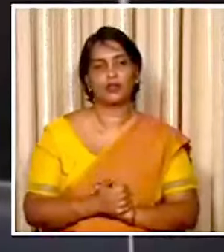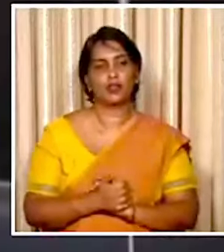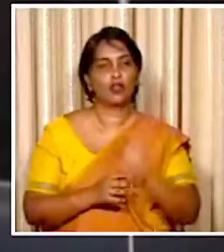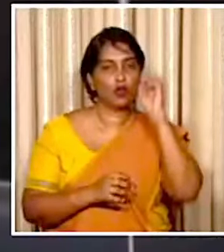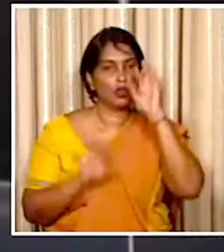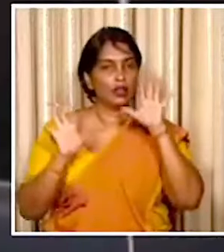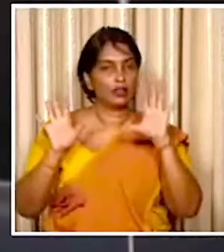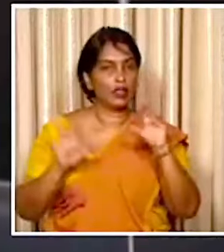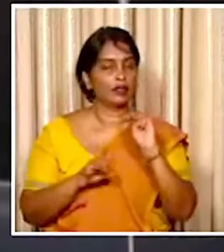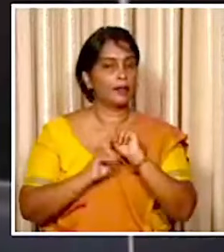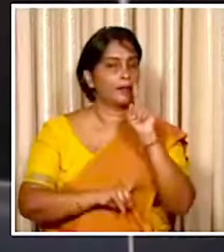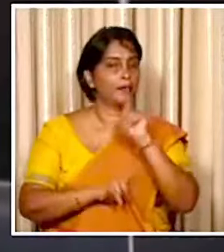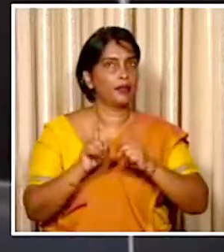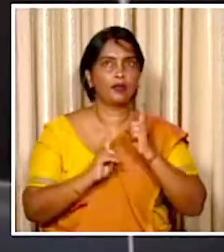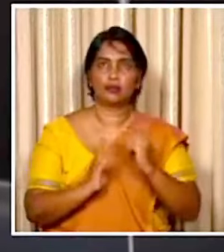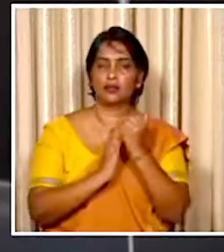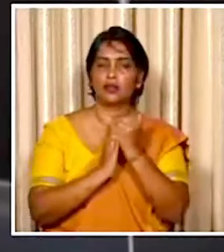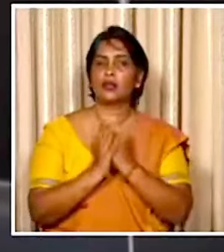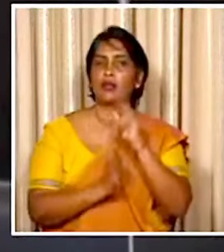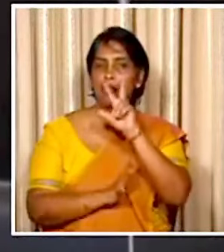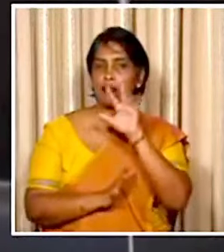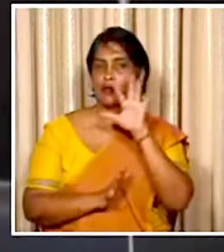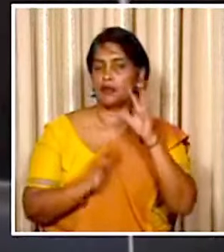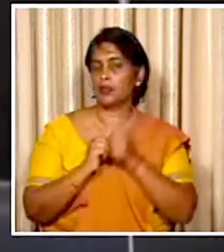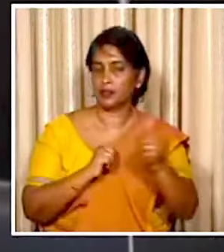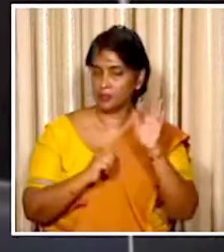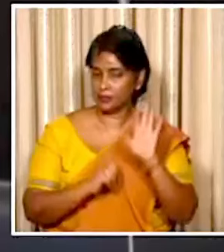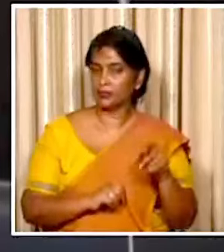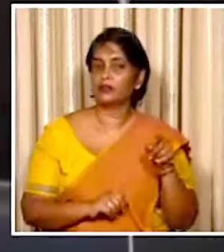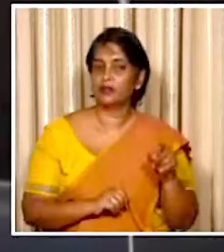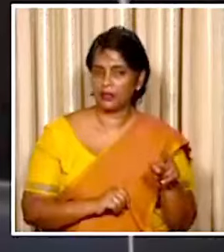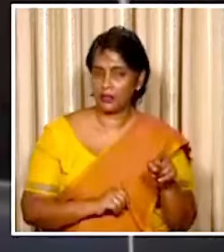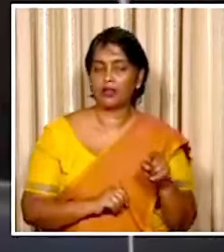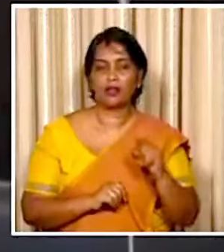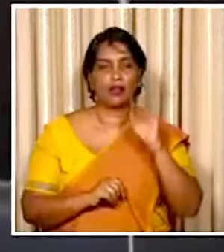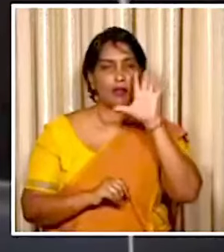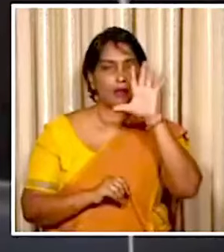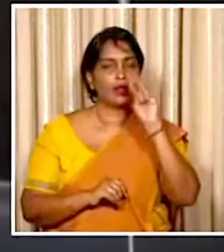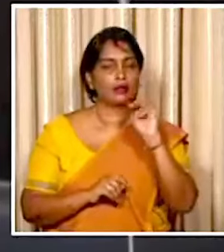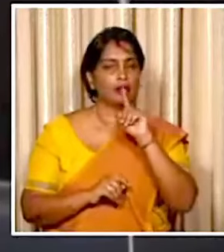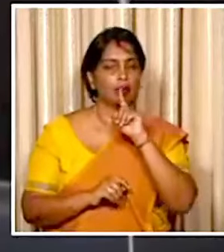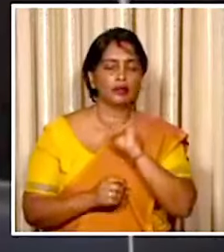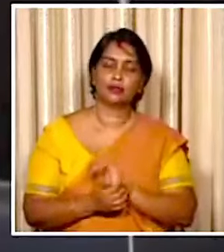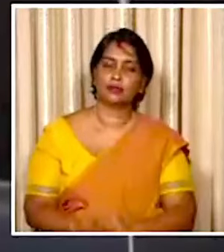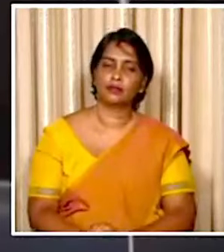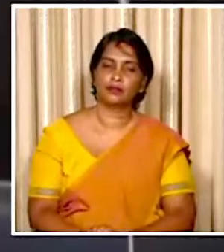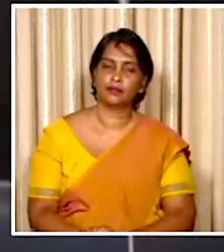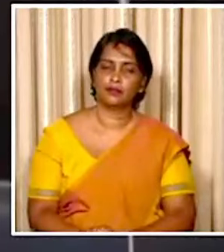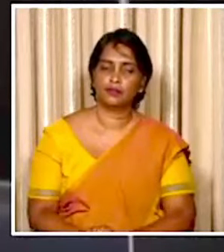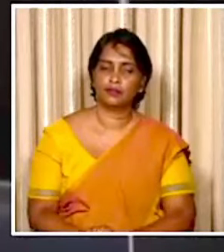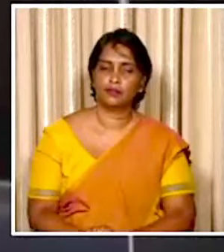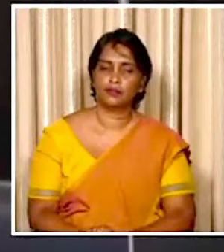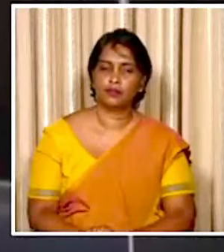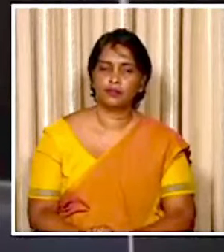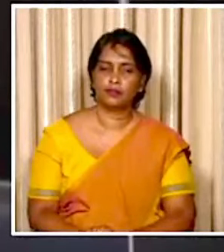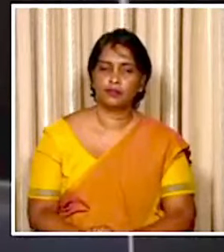භාග 10:30 පාර්ලිමේන්තුවේ ස්ථාවර නියෝග 8:05 ක්‍රියාත්මක විය යුතුය. අපර භාග 5:30 කතා නැහැ. ඔයක නෑ